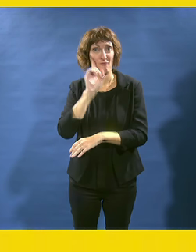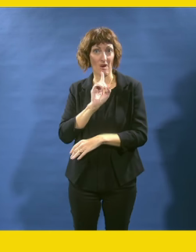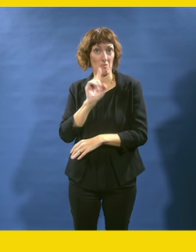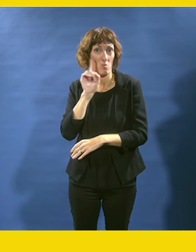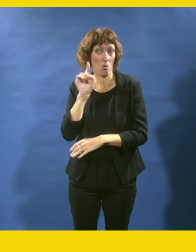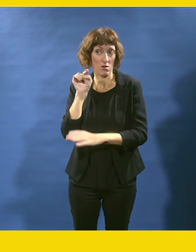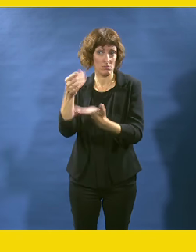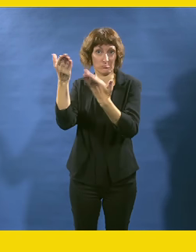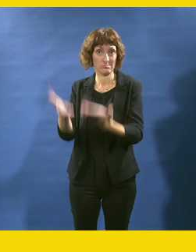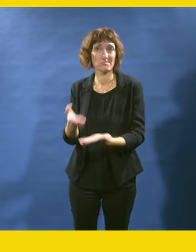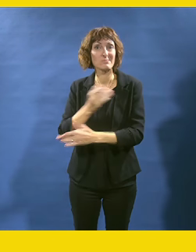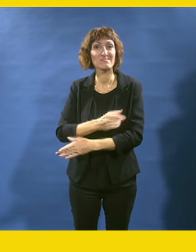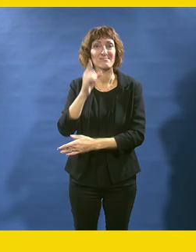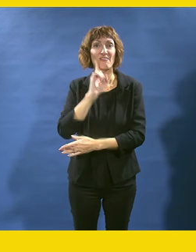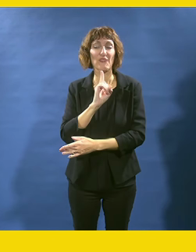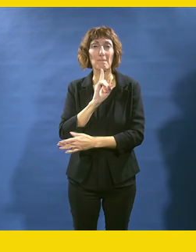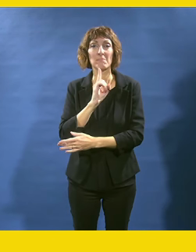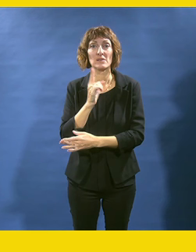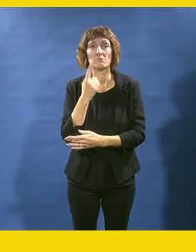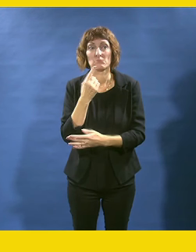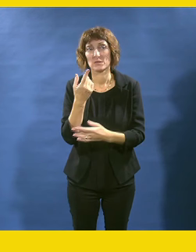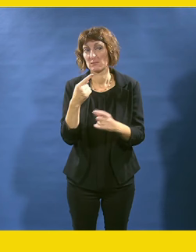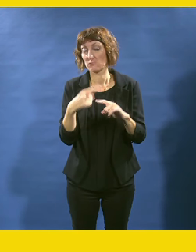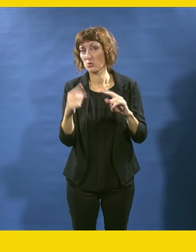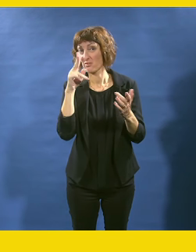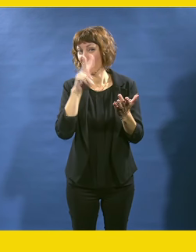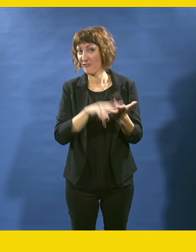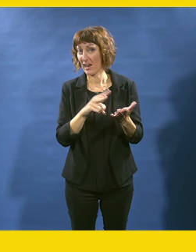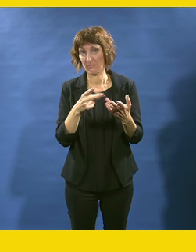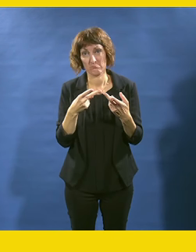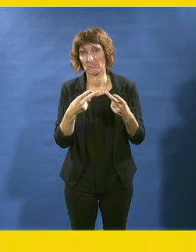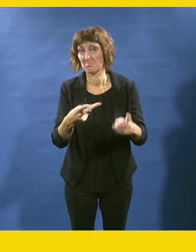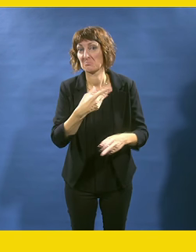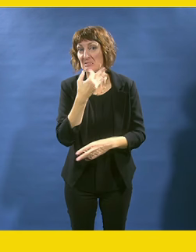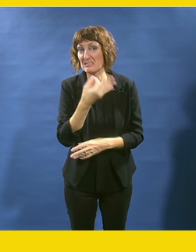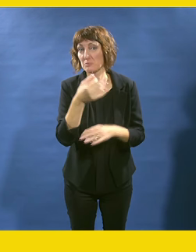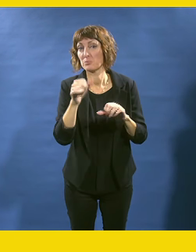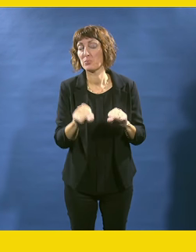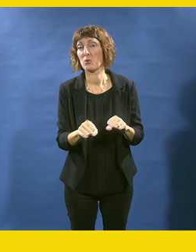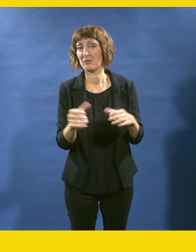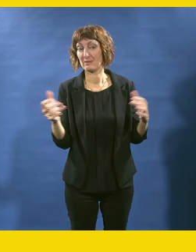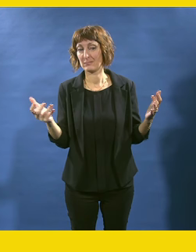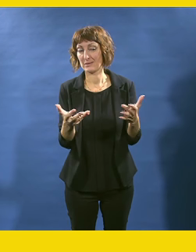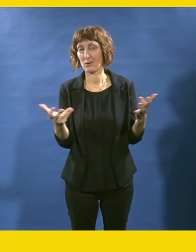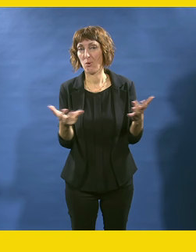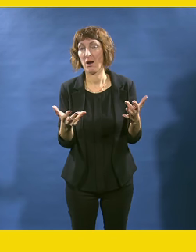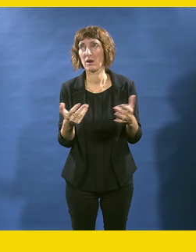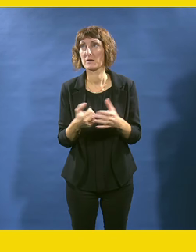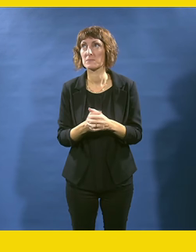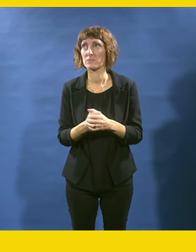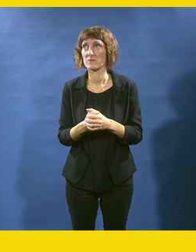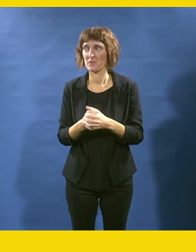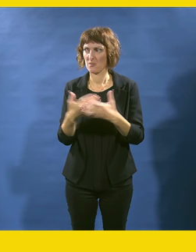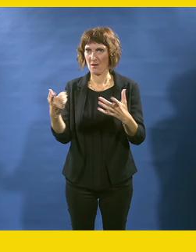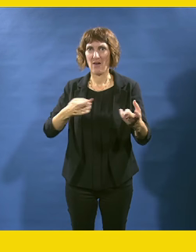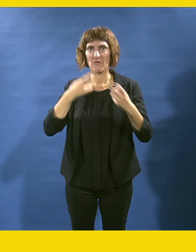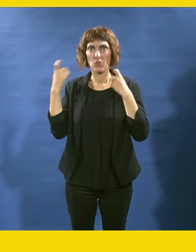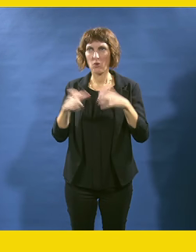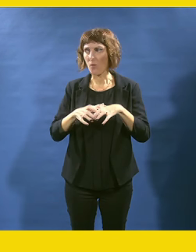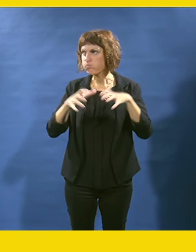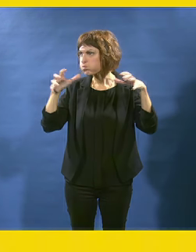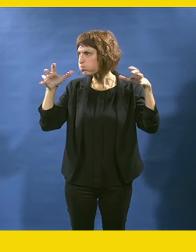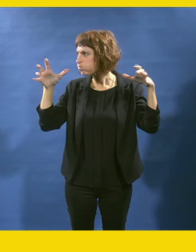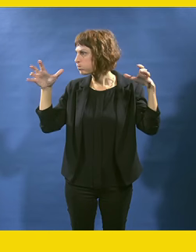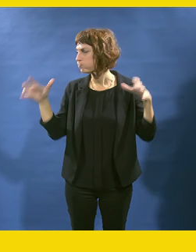femmes. S'il y a une vérité à dire sur le sujet, c'est que, au-delà de la masse de ces violences, de leur